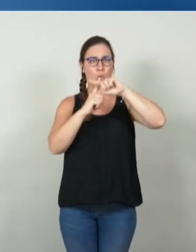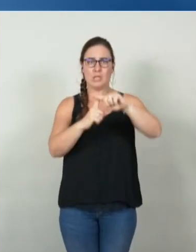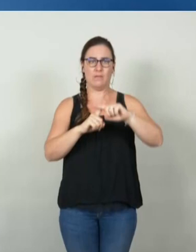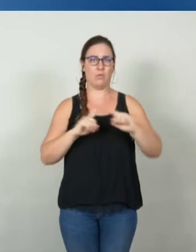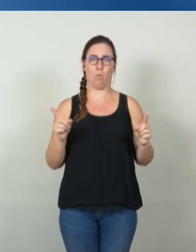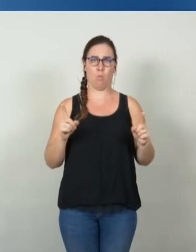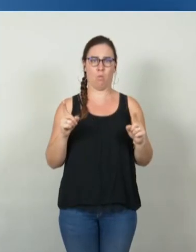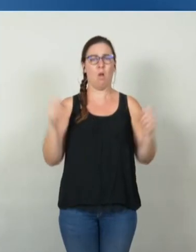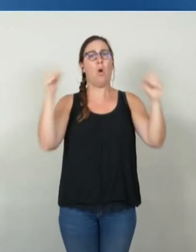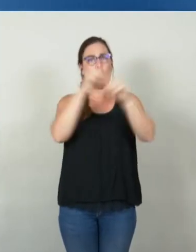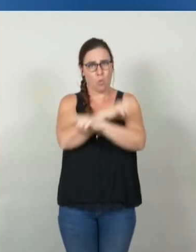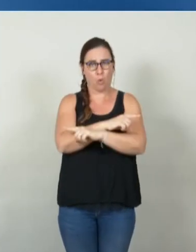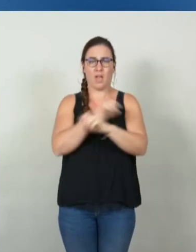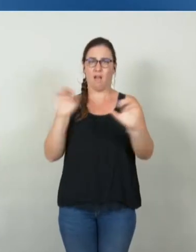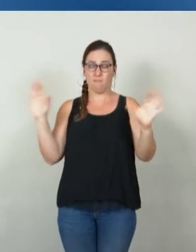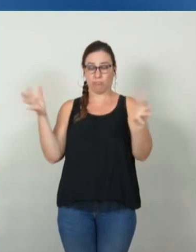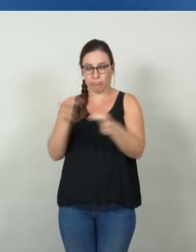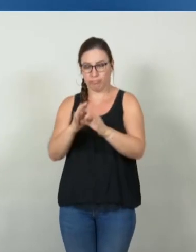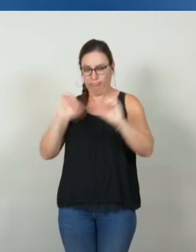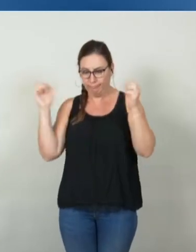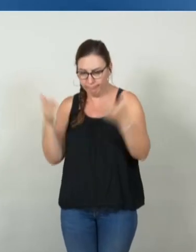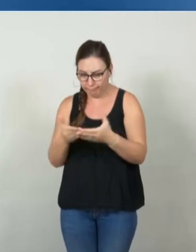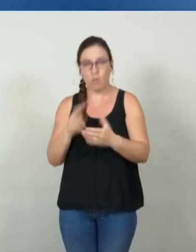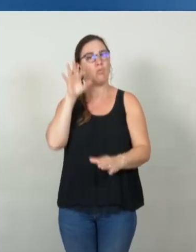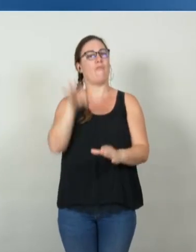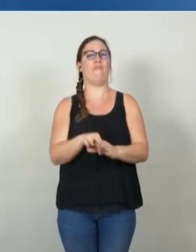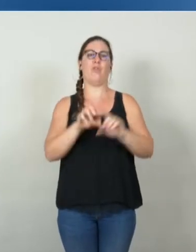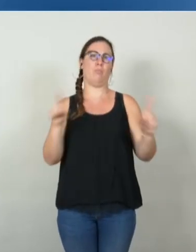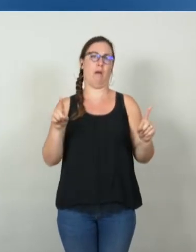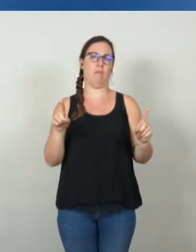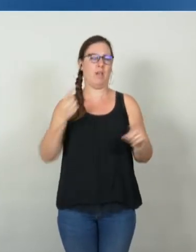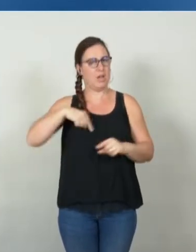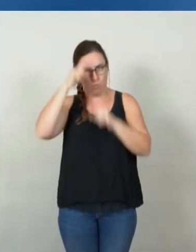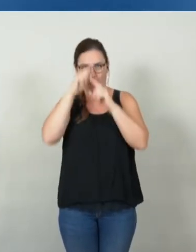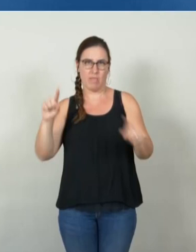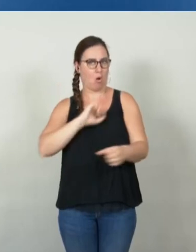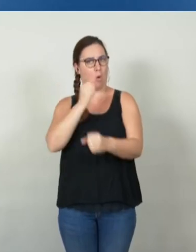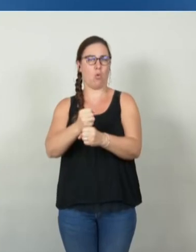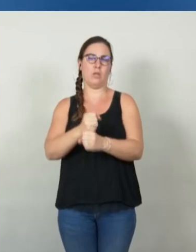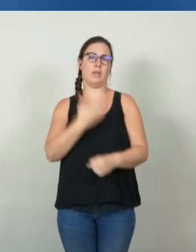restreint et elle condamne nous ne la ventrons donc pas je vous remercie